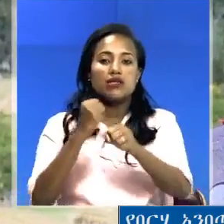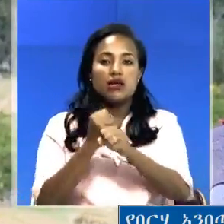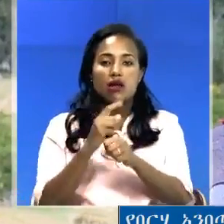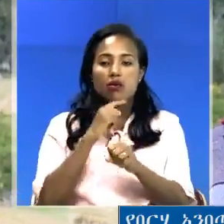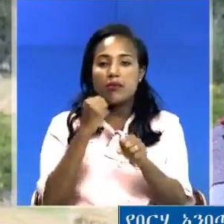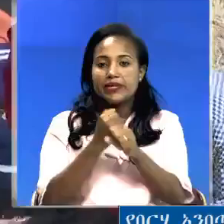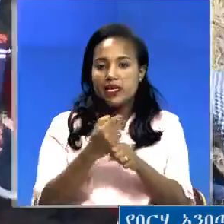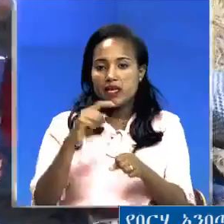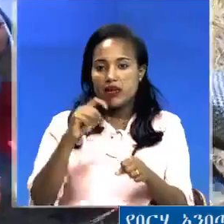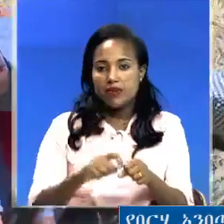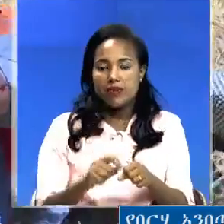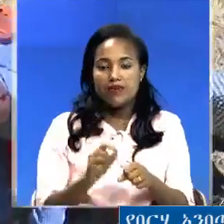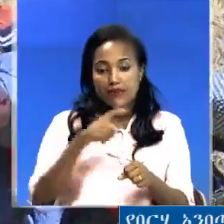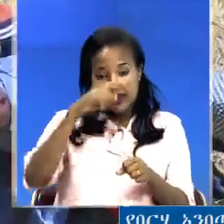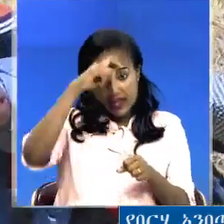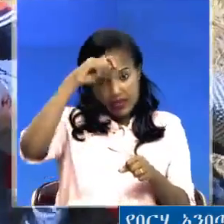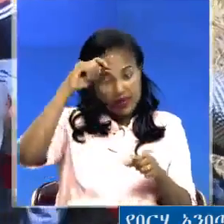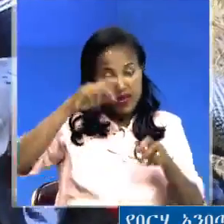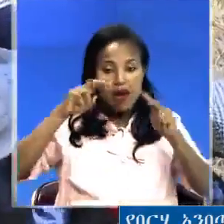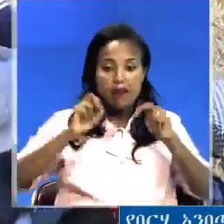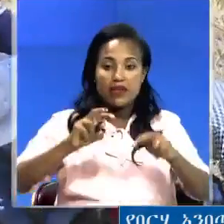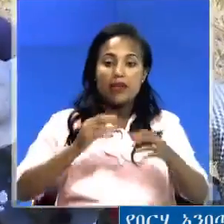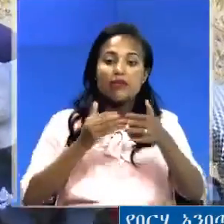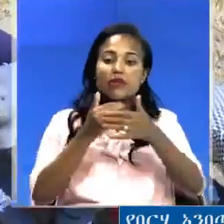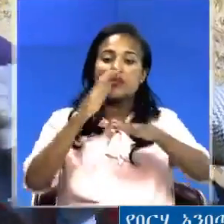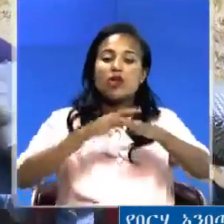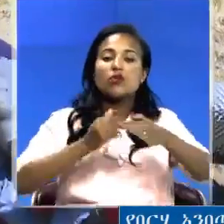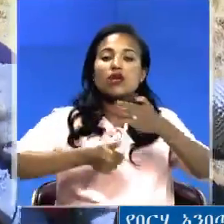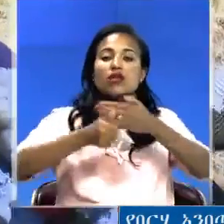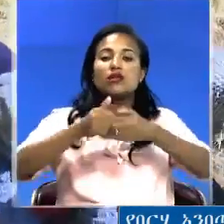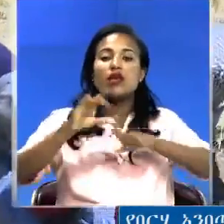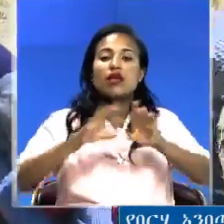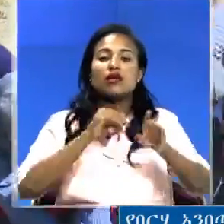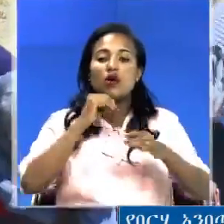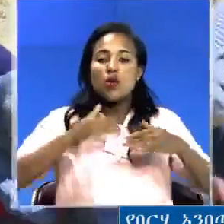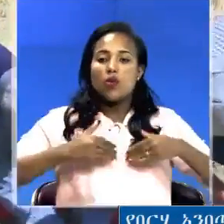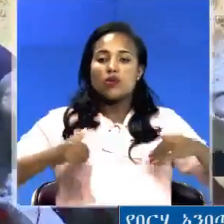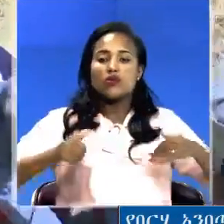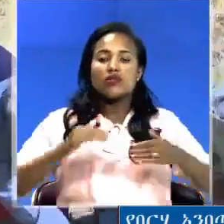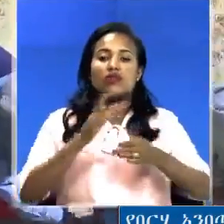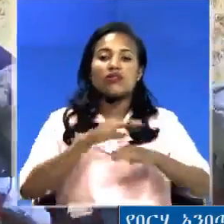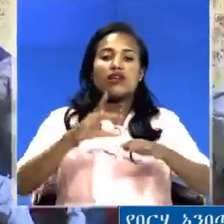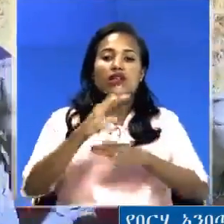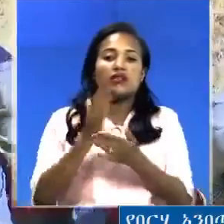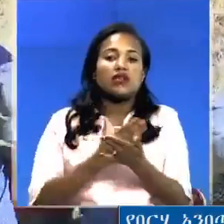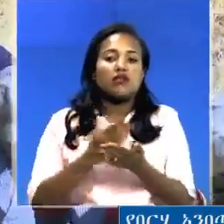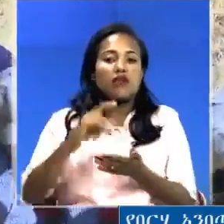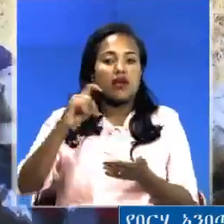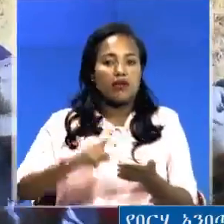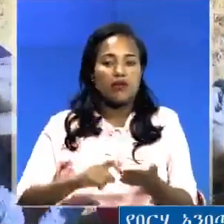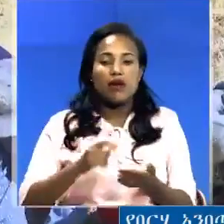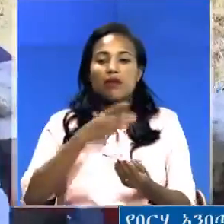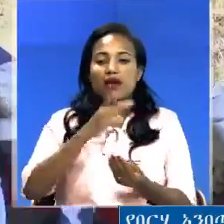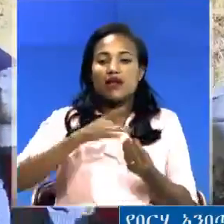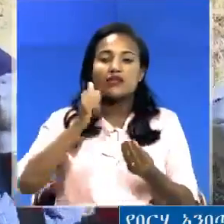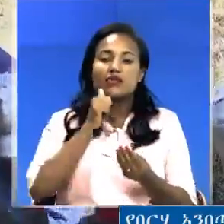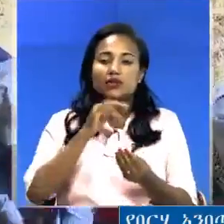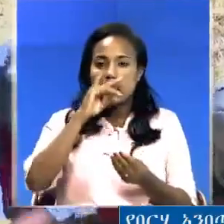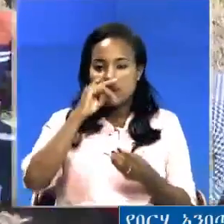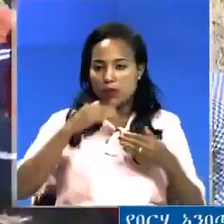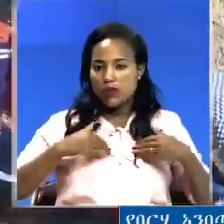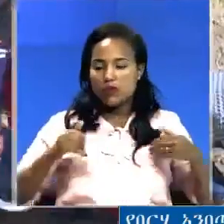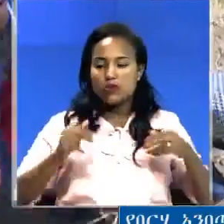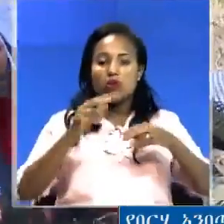ያለብን። የብርሃን በጣው በደረሱ ሰብሎች ላይ ጉዳት እንዳያስከትል የወጣቶች ሚና ከፍተኛ ሊሆን ይገባል የሚሉት የአማራ ክልል ሴቶች ህጻናትና ወጣቶች ጉዳይ